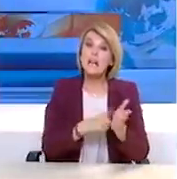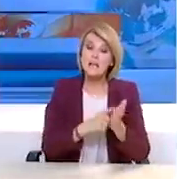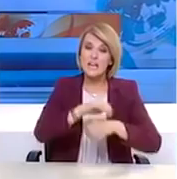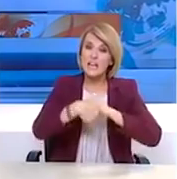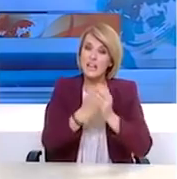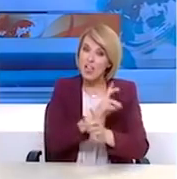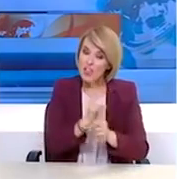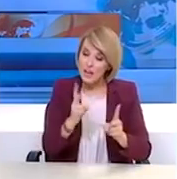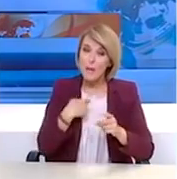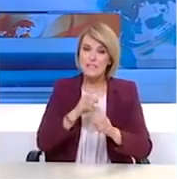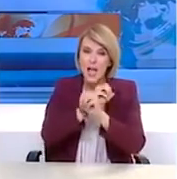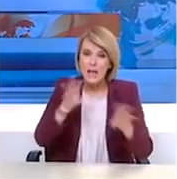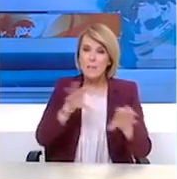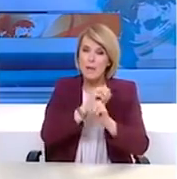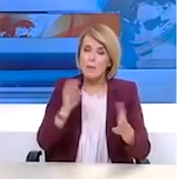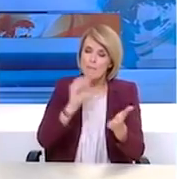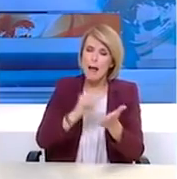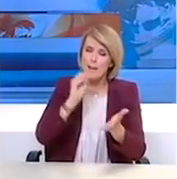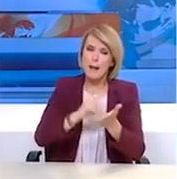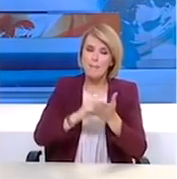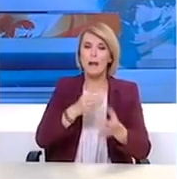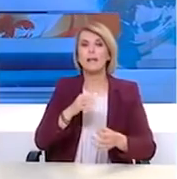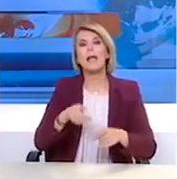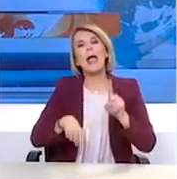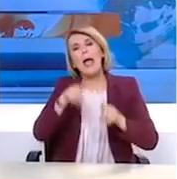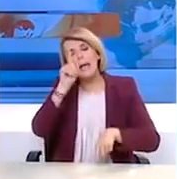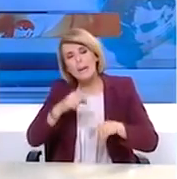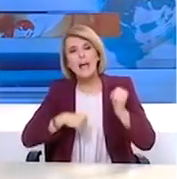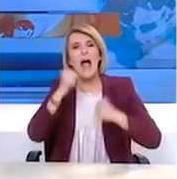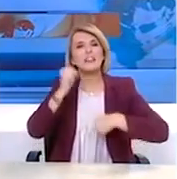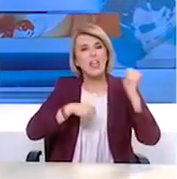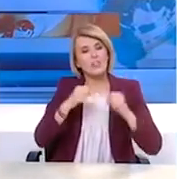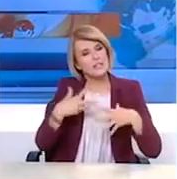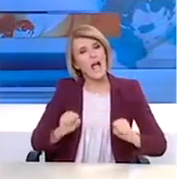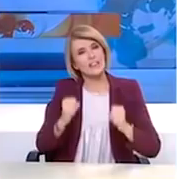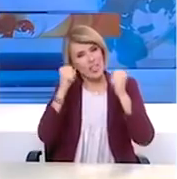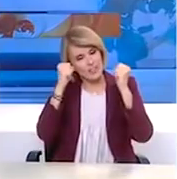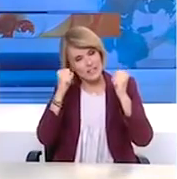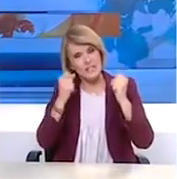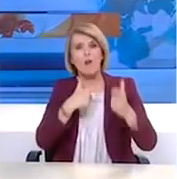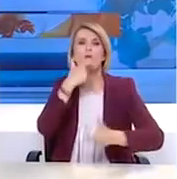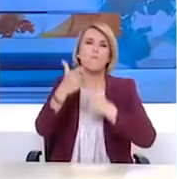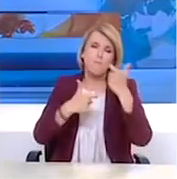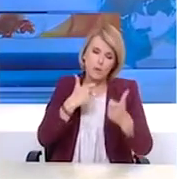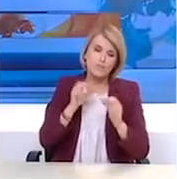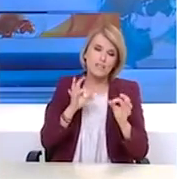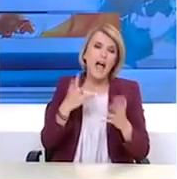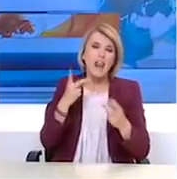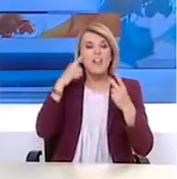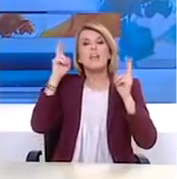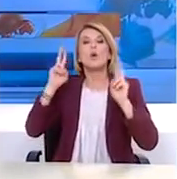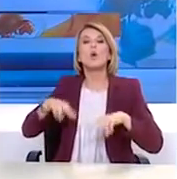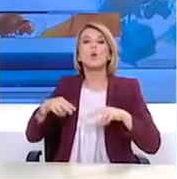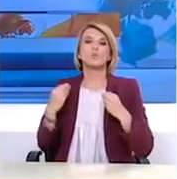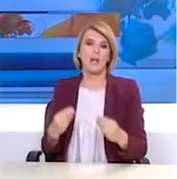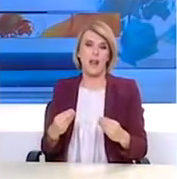αυτό είναι ένα στιγμή που πρέπει να κερδιθεί. Οι μια, δυο, τρεις φωνές που προς το τέλος της αποχώρησής μας ουσιαστικά δεν έλεγαν κάτι διαφορετικό, αλλά ρωτούσαν